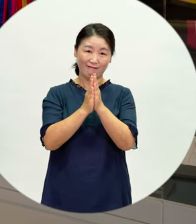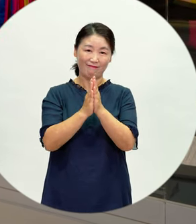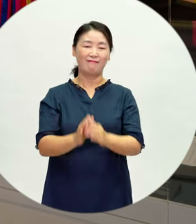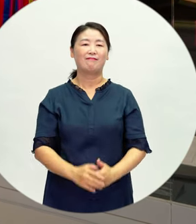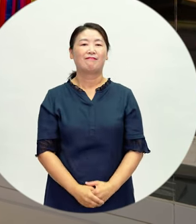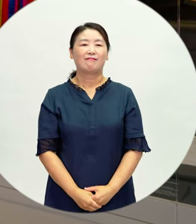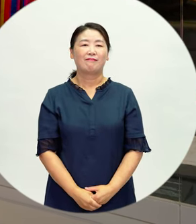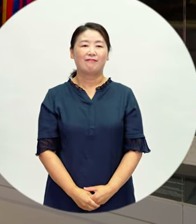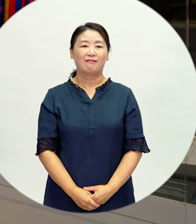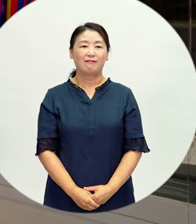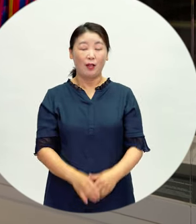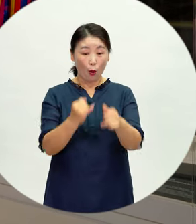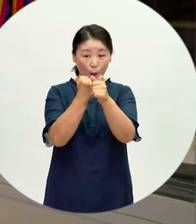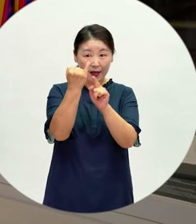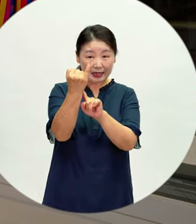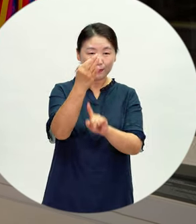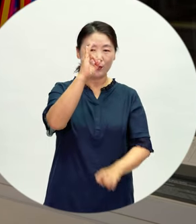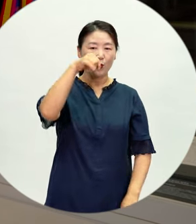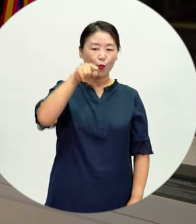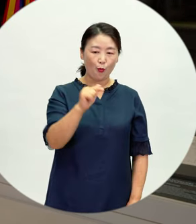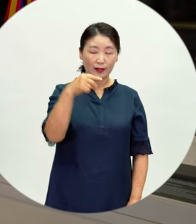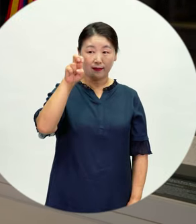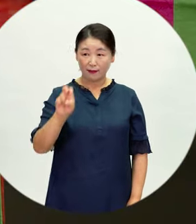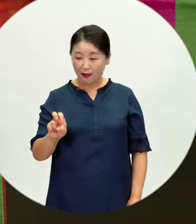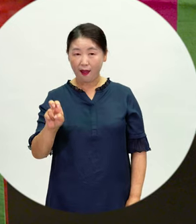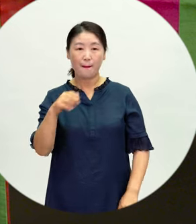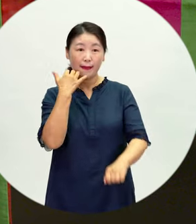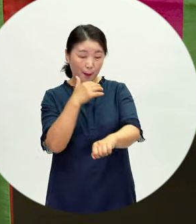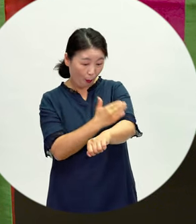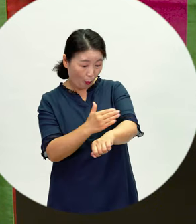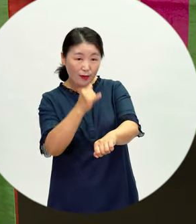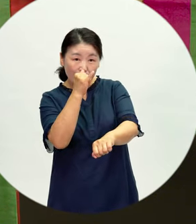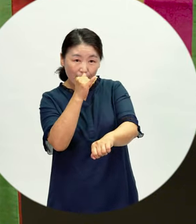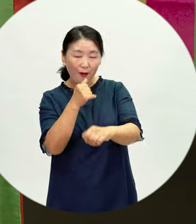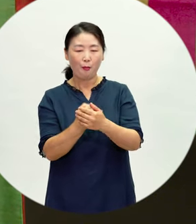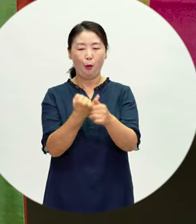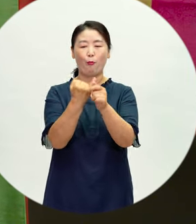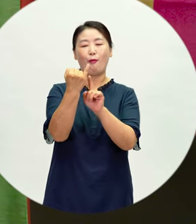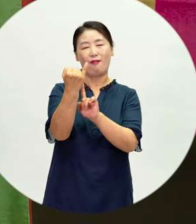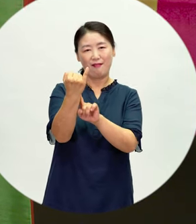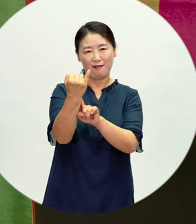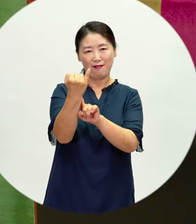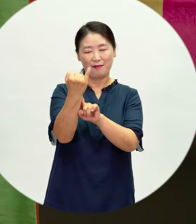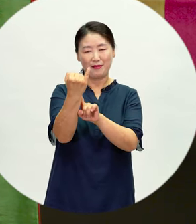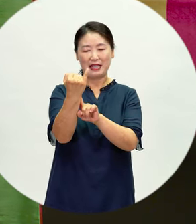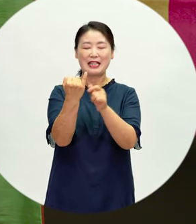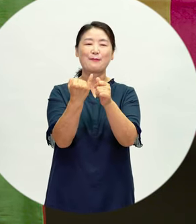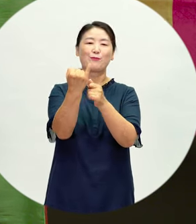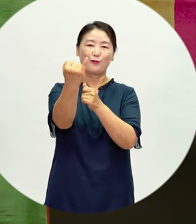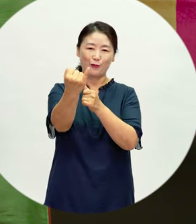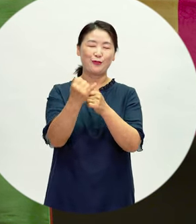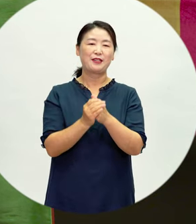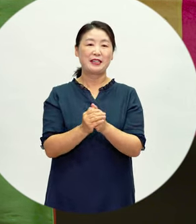새 신부의 원삼에서도 동일한 색동이 보이는데 새로운 시작, 즉 결혼을 앞둔 신부의 앞날을